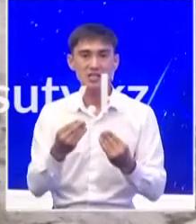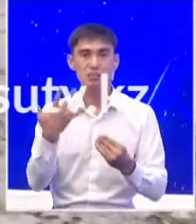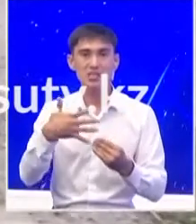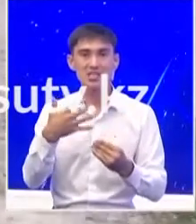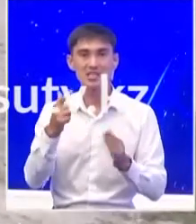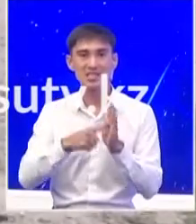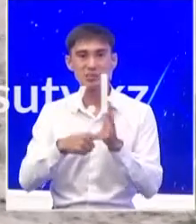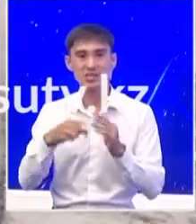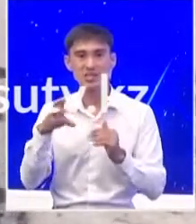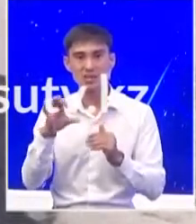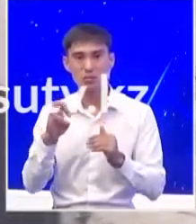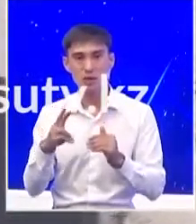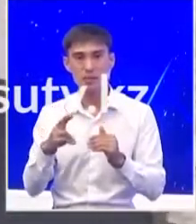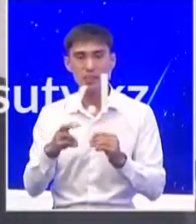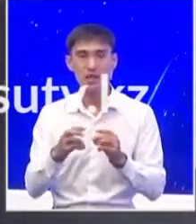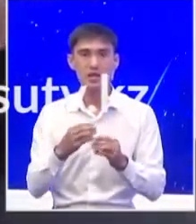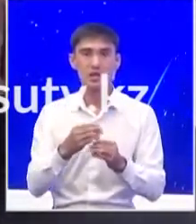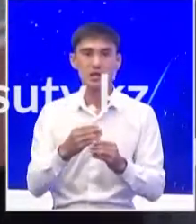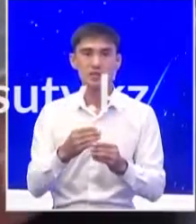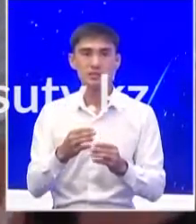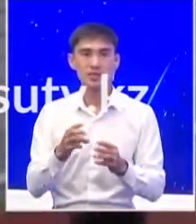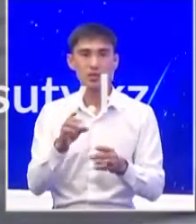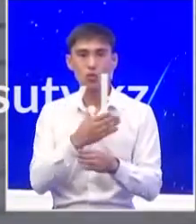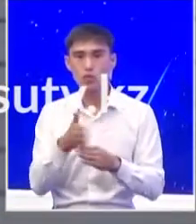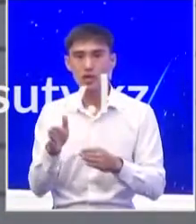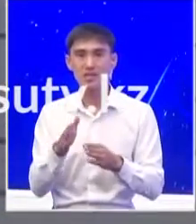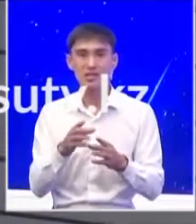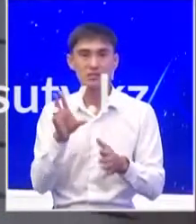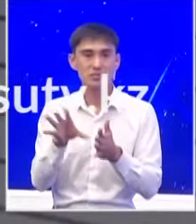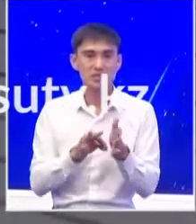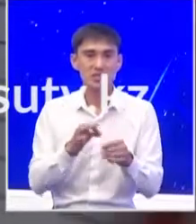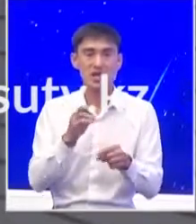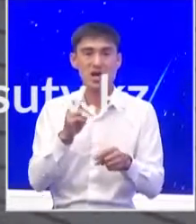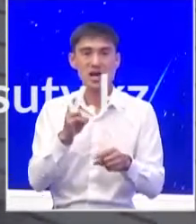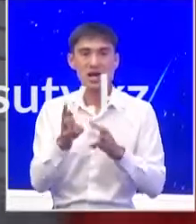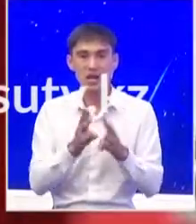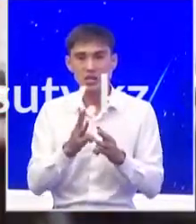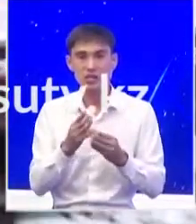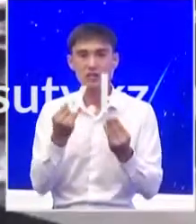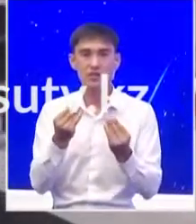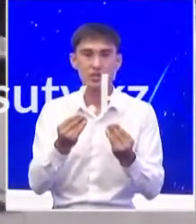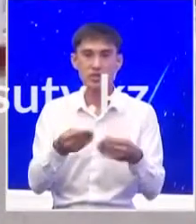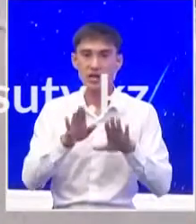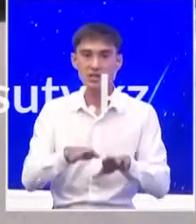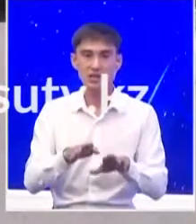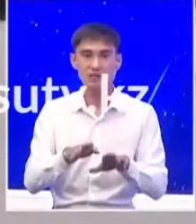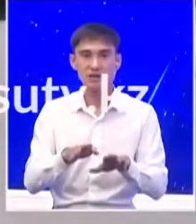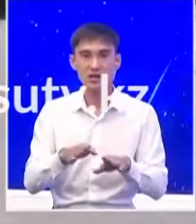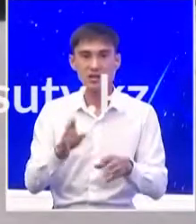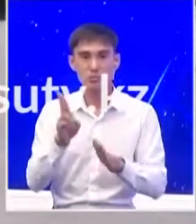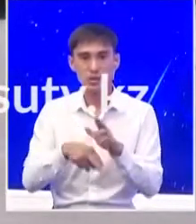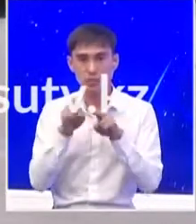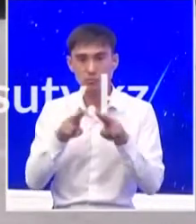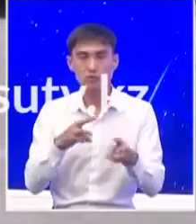сантиметров. Исключите растопку печи легковоспламеняющимися жидкостями. Не оставляйте без присмотра